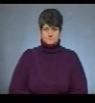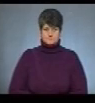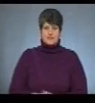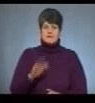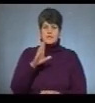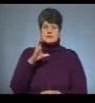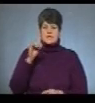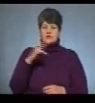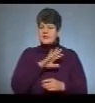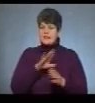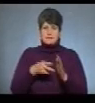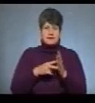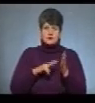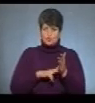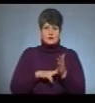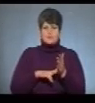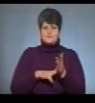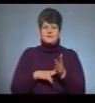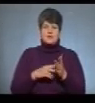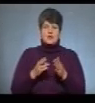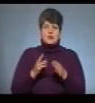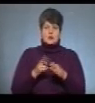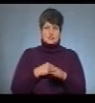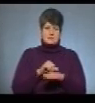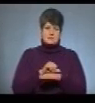Віталій Садовець не планує розмитнювати свій автомобіль.